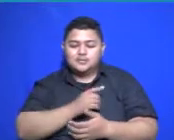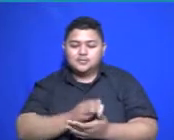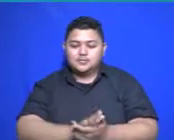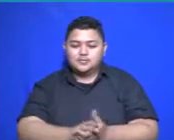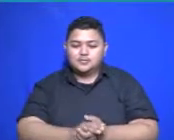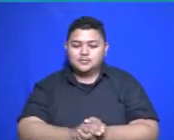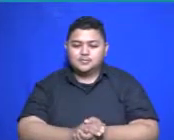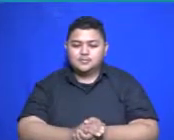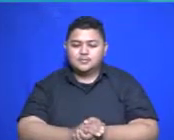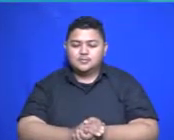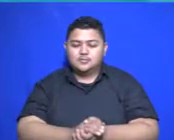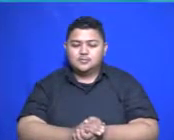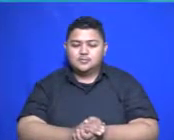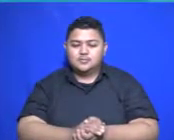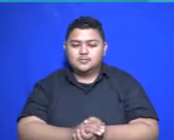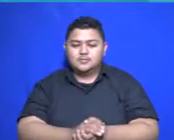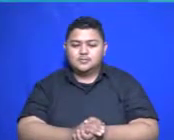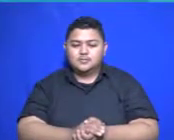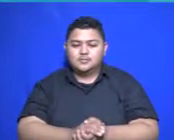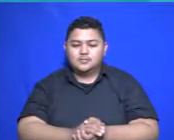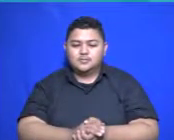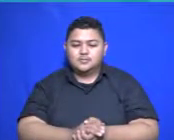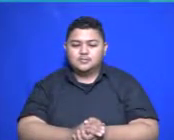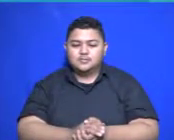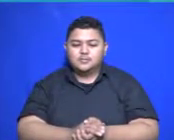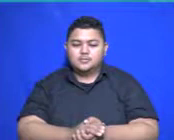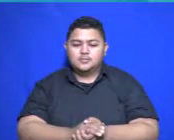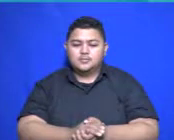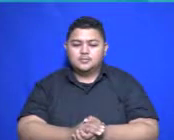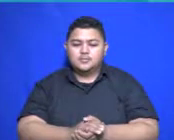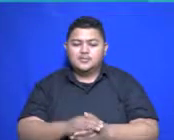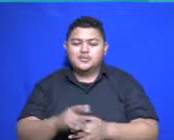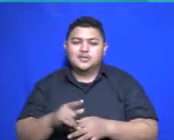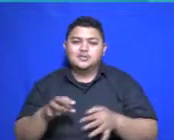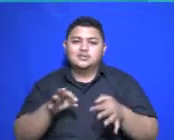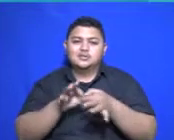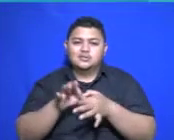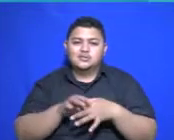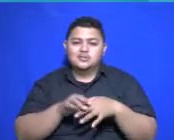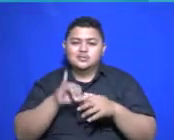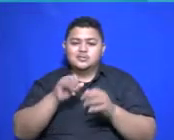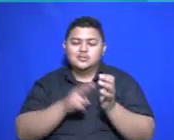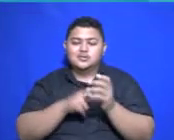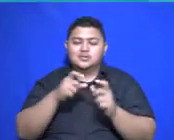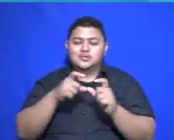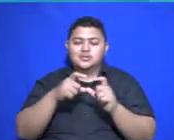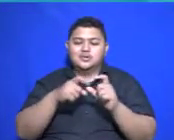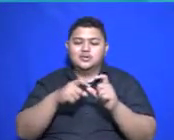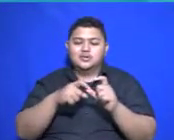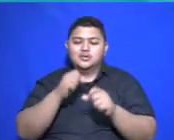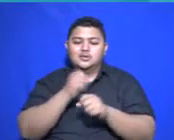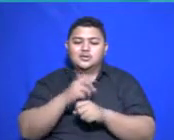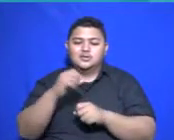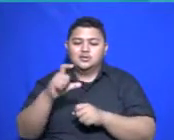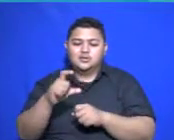hari bantuin kami dari Inapgok, dan tentunya juga sinergi antara Inasgok dan Inapgok,